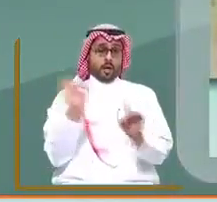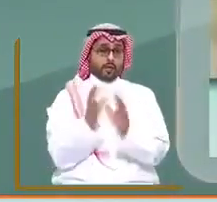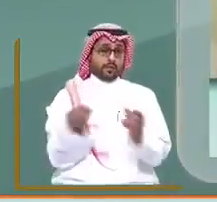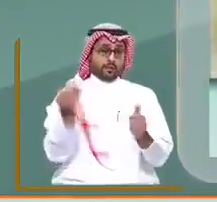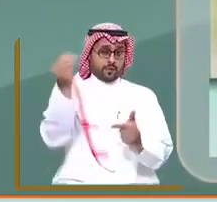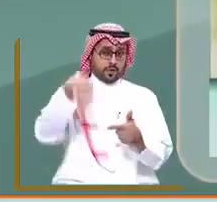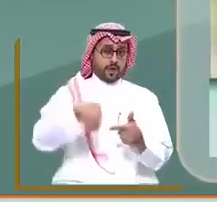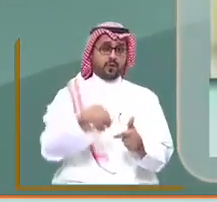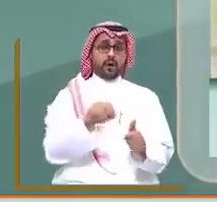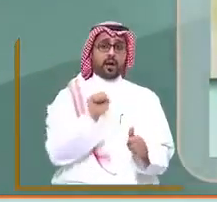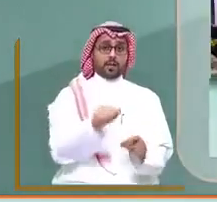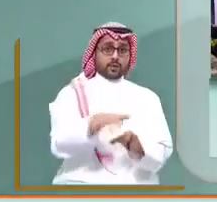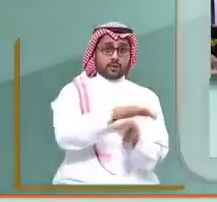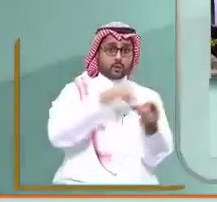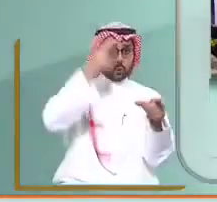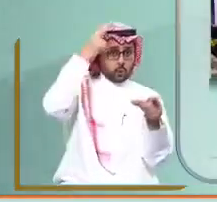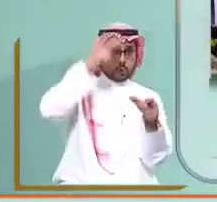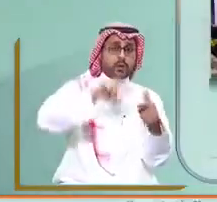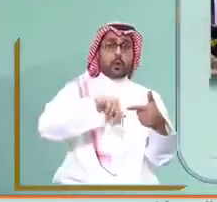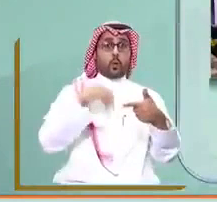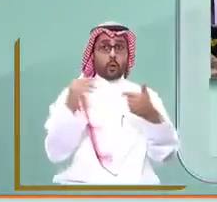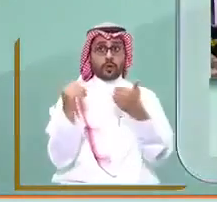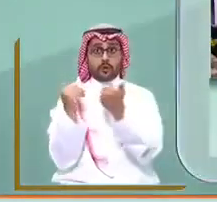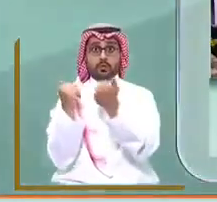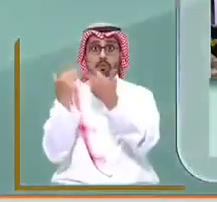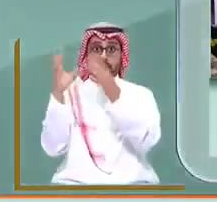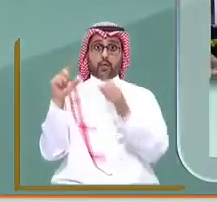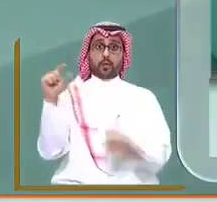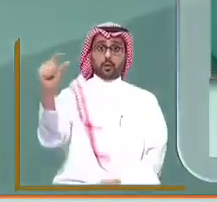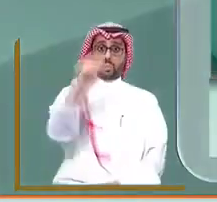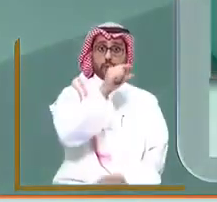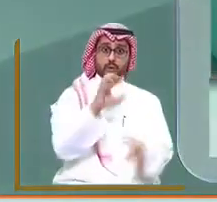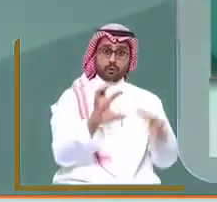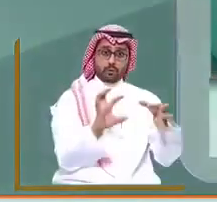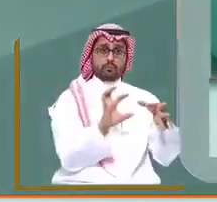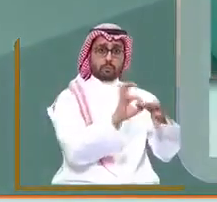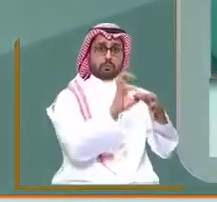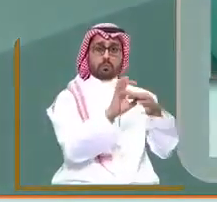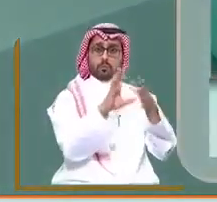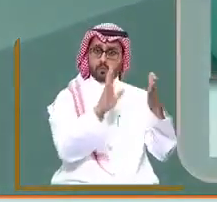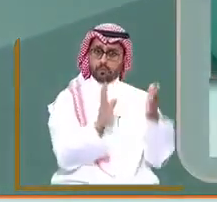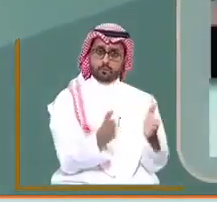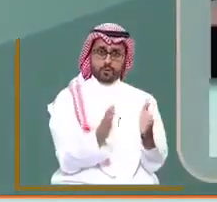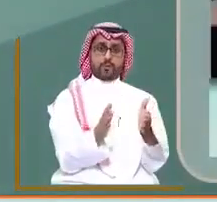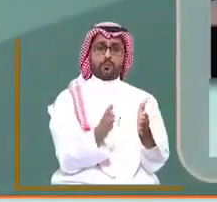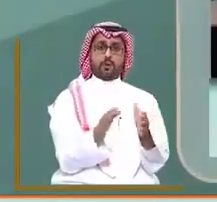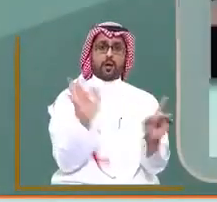على المستوى المحلي أو الإقليمي وحتى الدولي. وهو